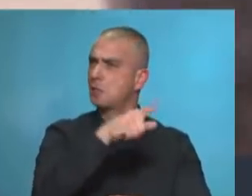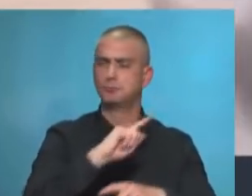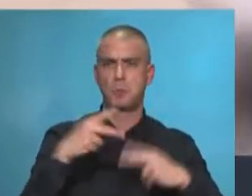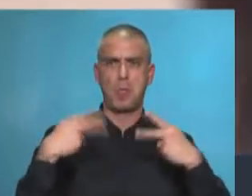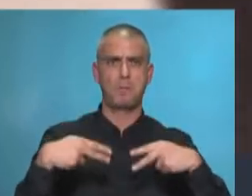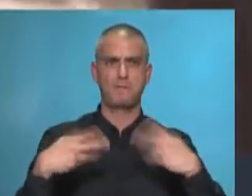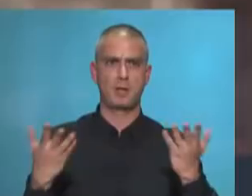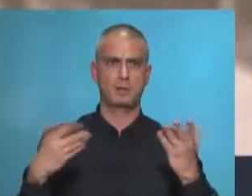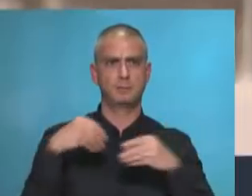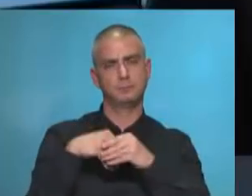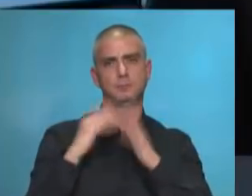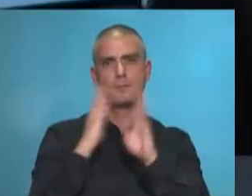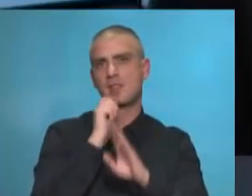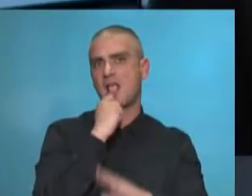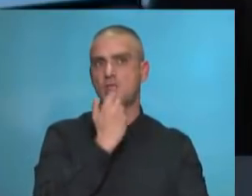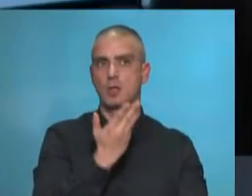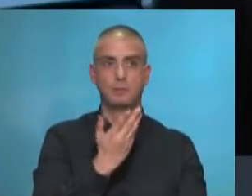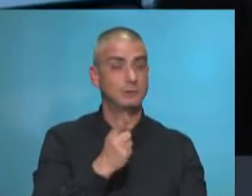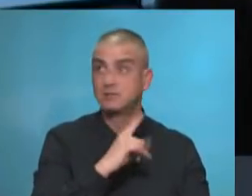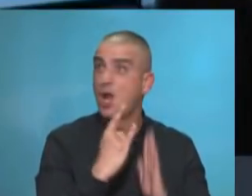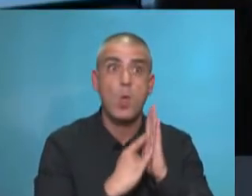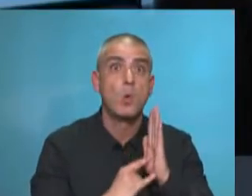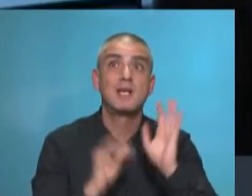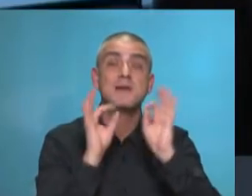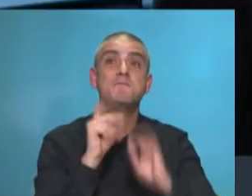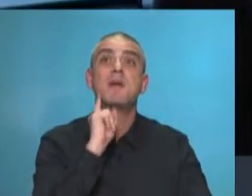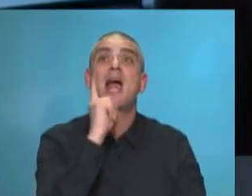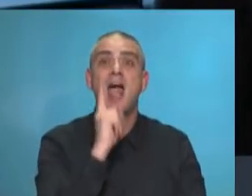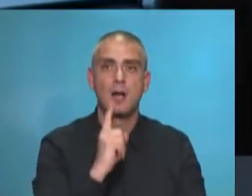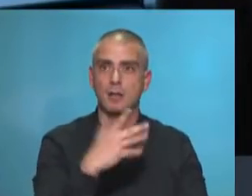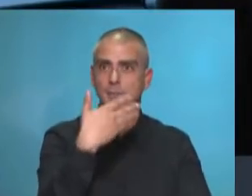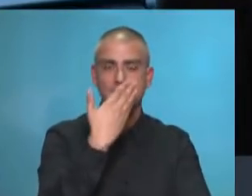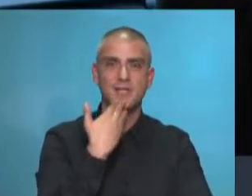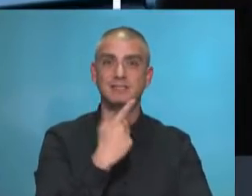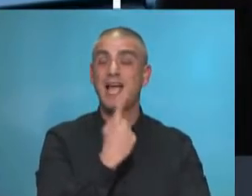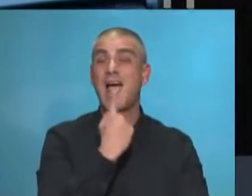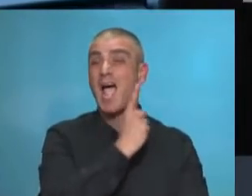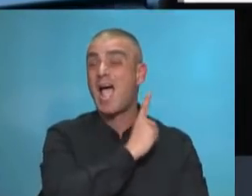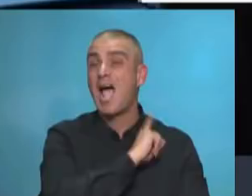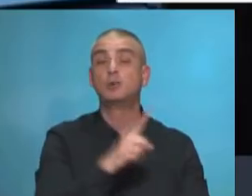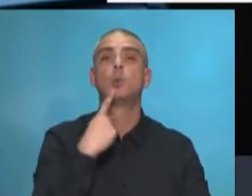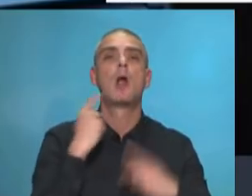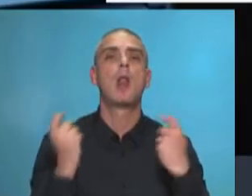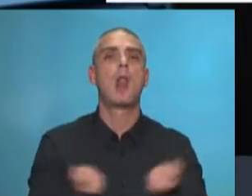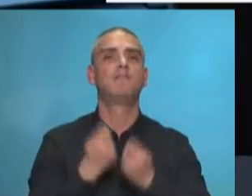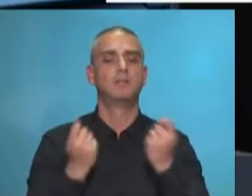שמסתתר תחת מעטה אנונימיות. זה לא חוקי בעליל. מדינת ישראל אסרה את פרסום